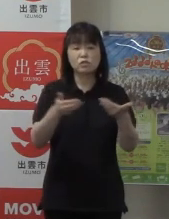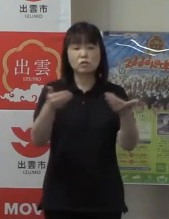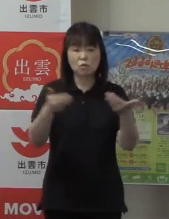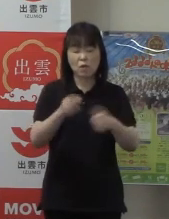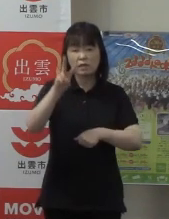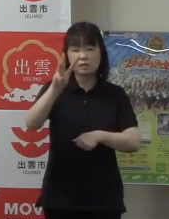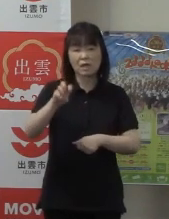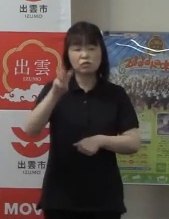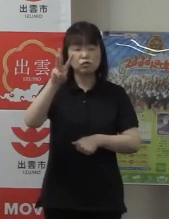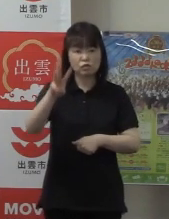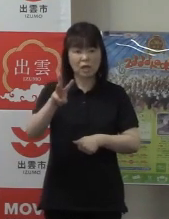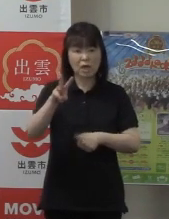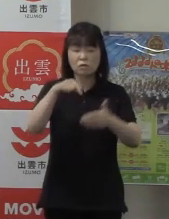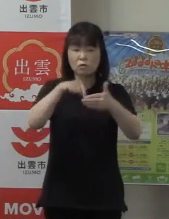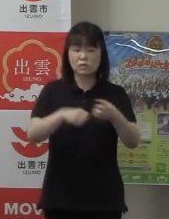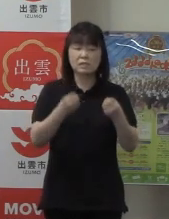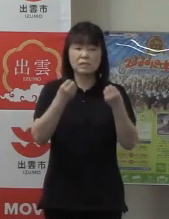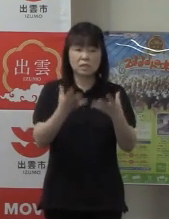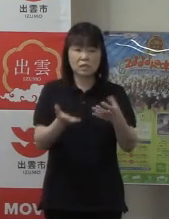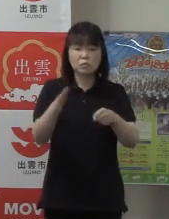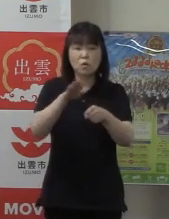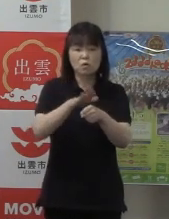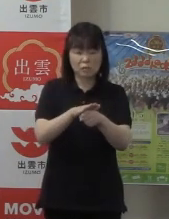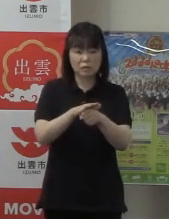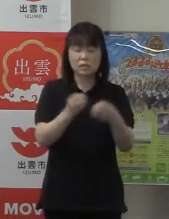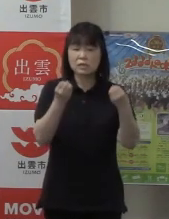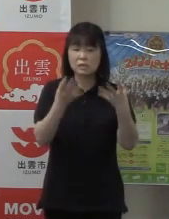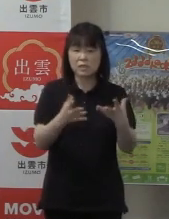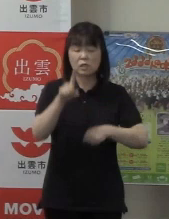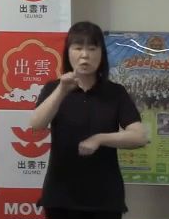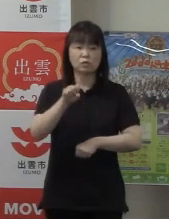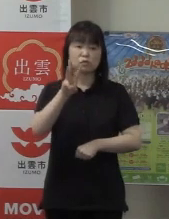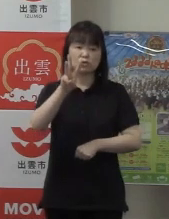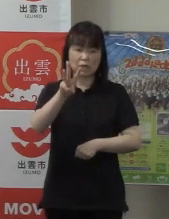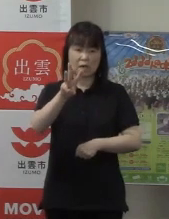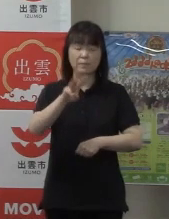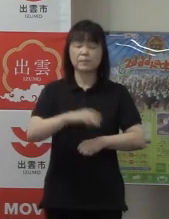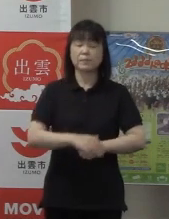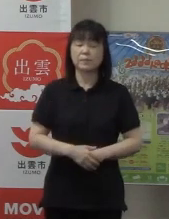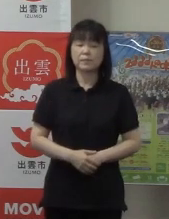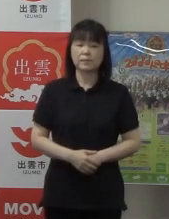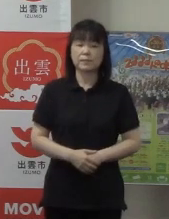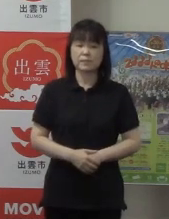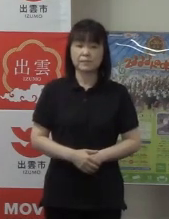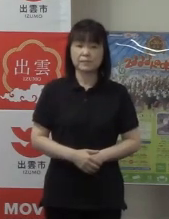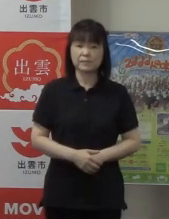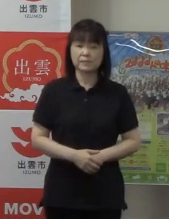部新規を含みますが、新規事業が13事業となっております。